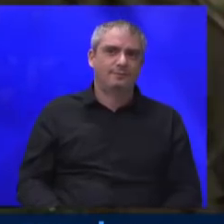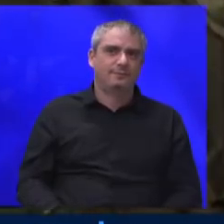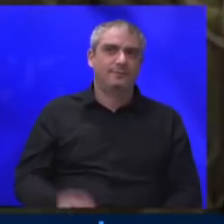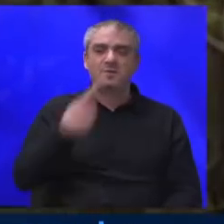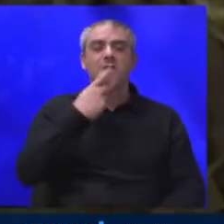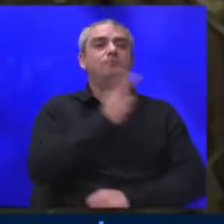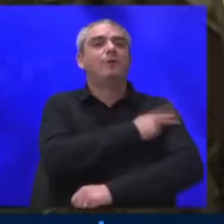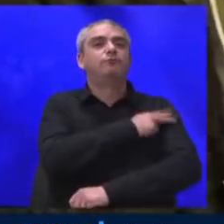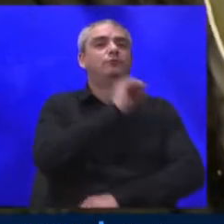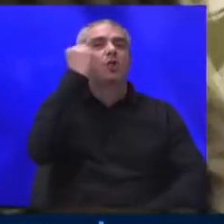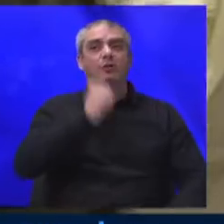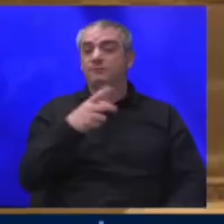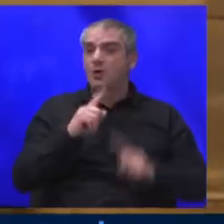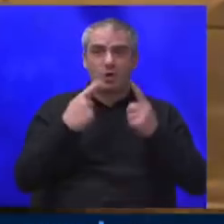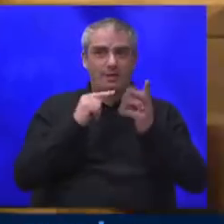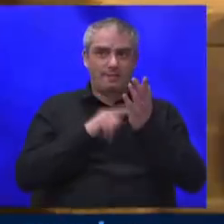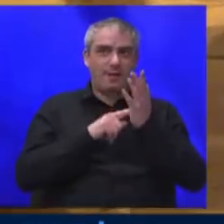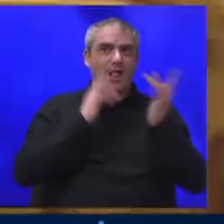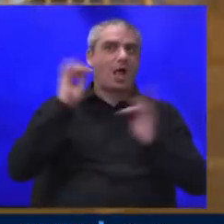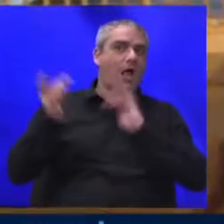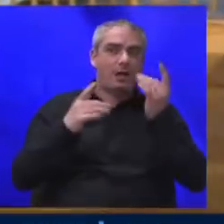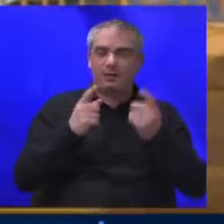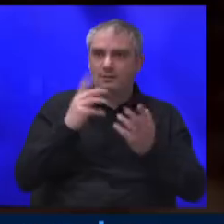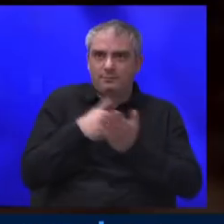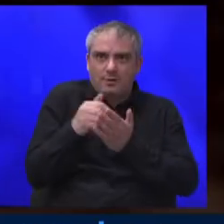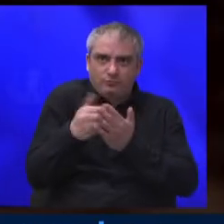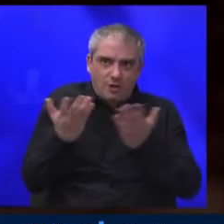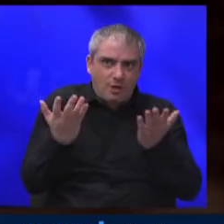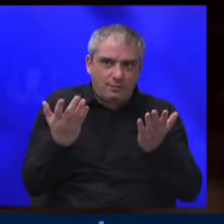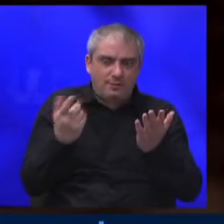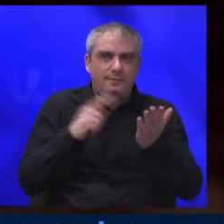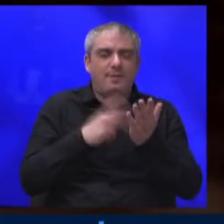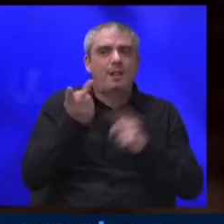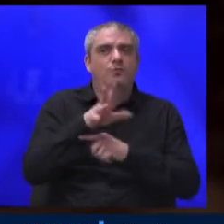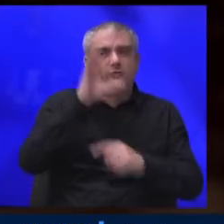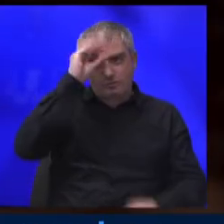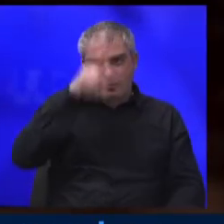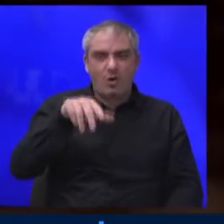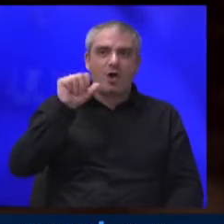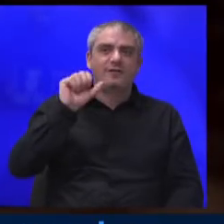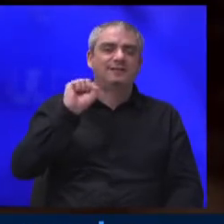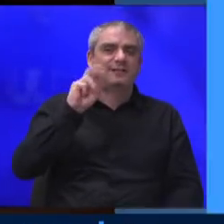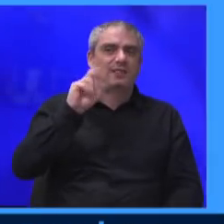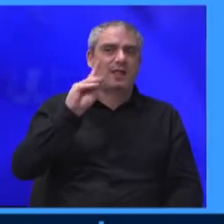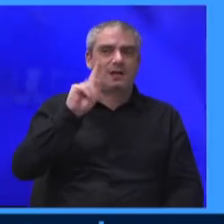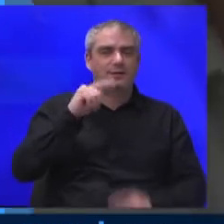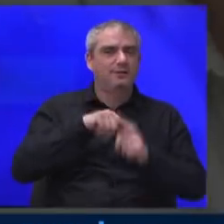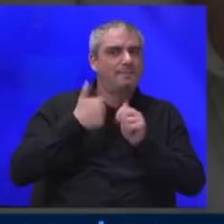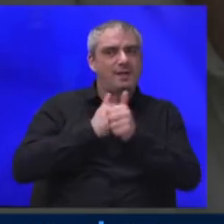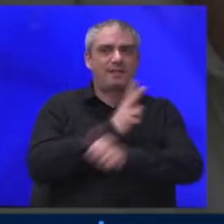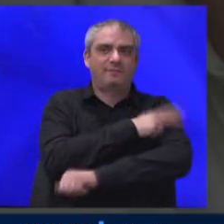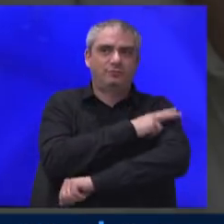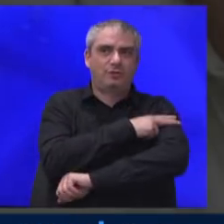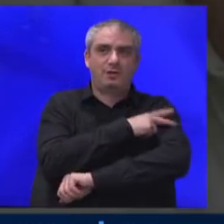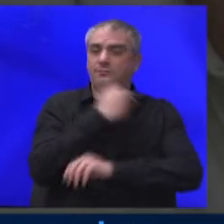היא קורית עכשיו רק בגלל הרוחות שעדיין ממשיכות לסעור סביב מותו של אהוביה סנדק במהלך מרדף משטרתי.